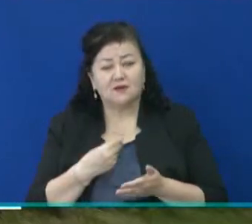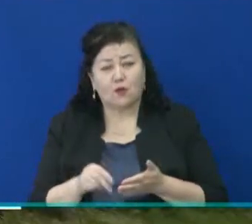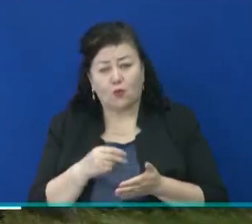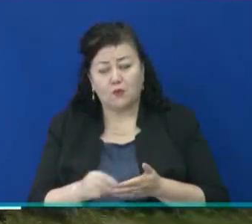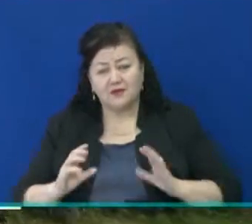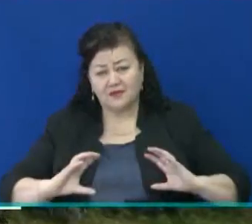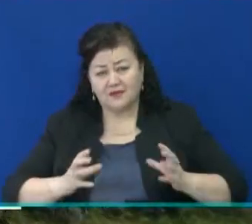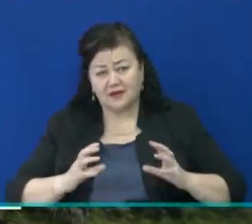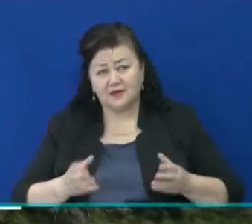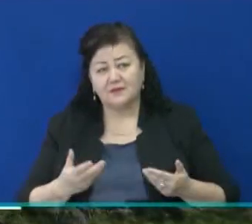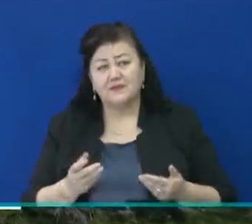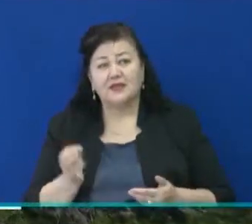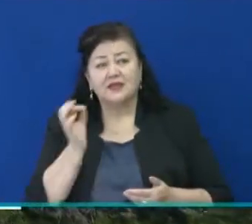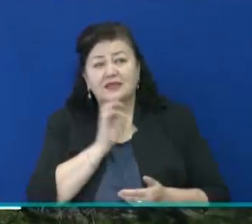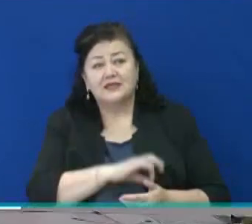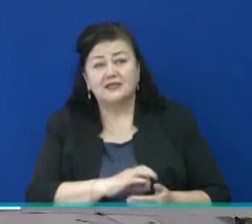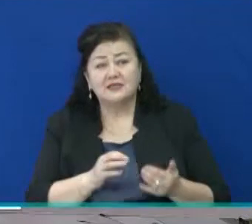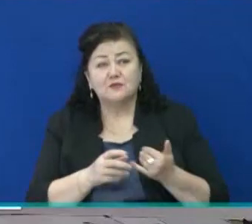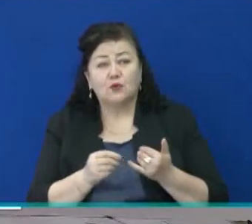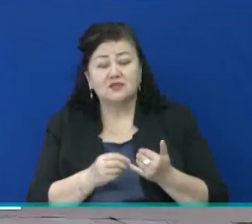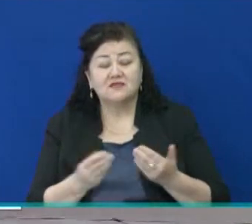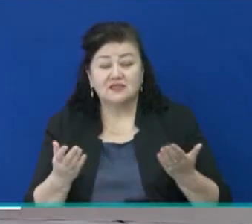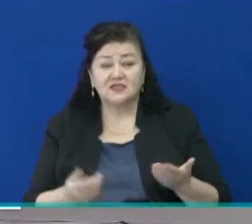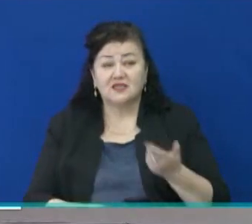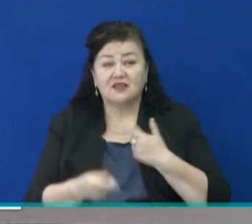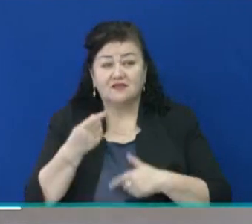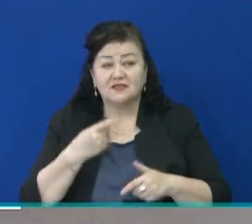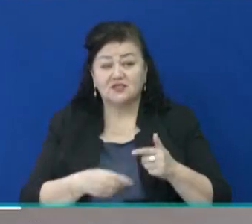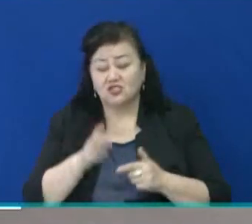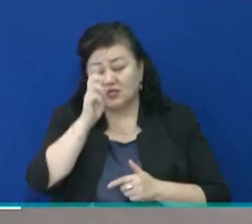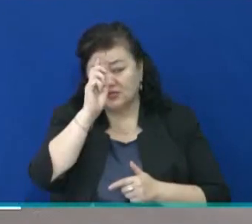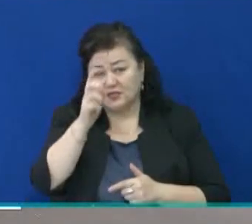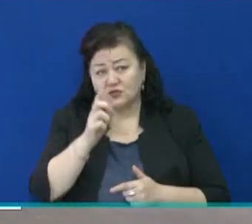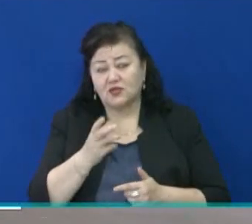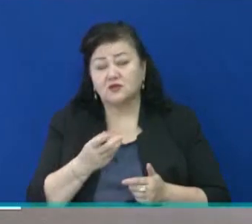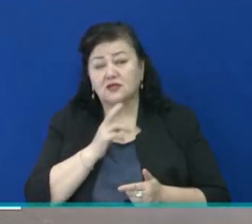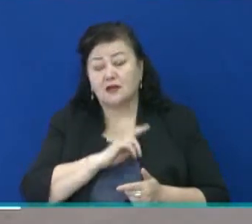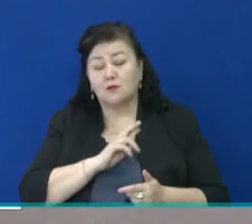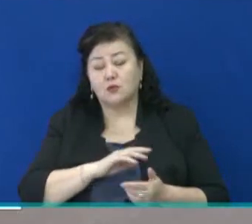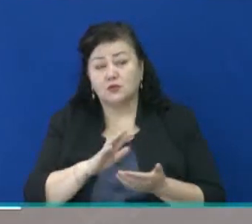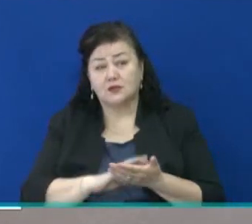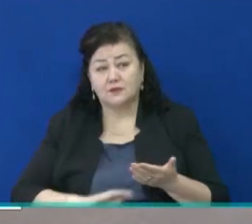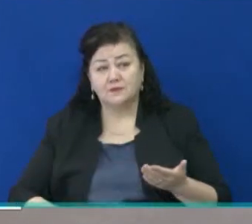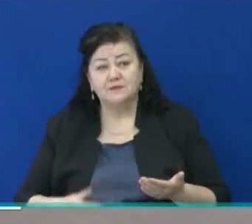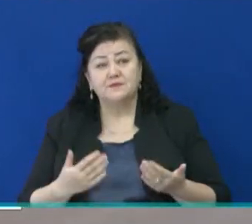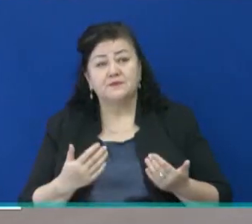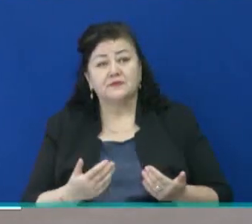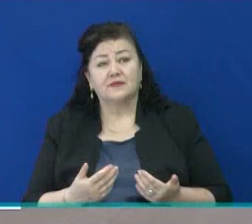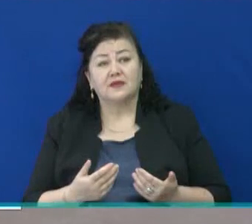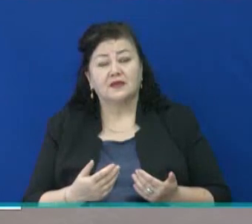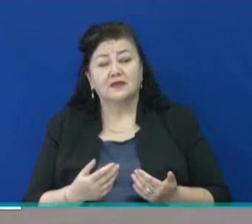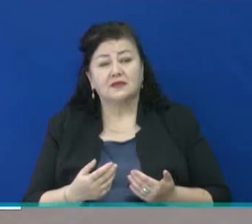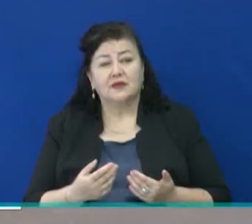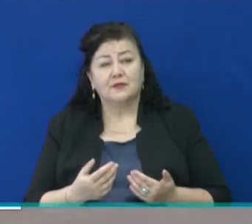бойынша пайдаланылмайтын ауыл шаруашылығы мақсатындағы жерлерді қайтару жұмыстары жүргізілуде. Облыста 297,7 мың гектар